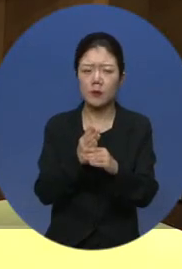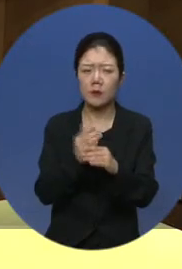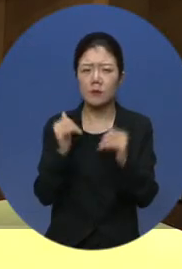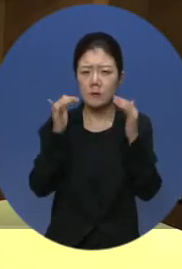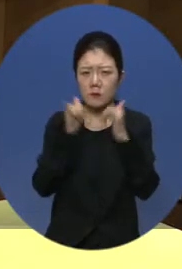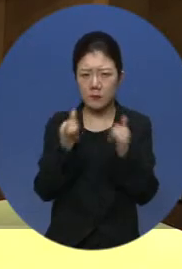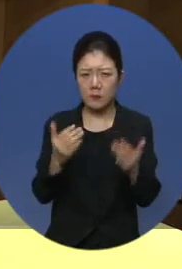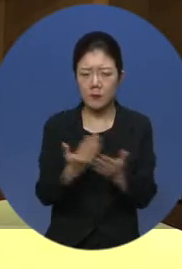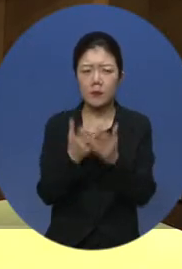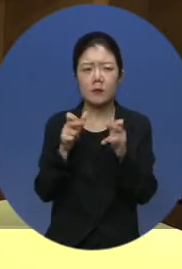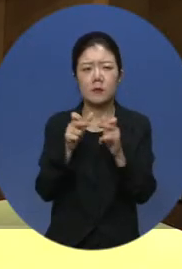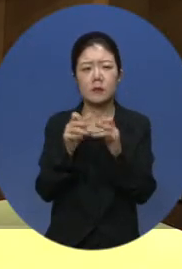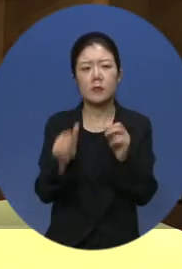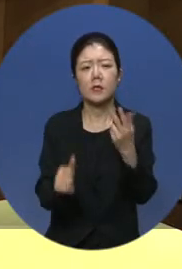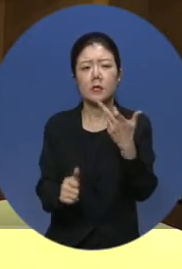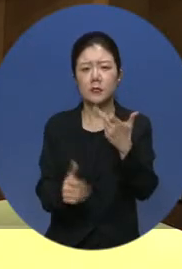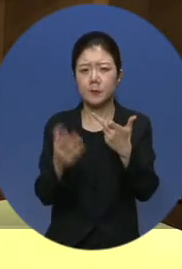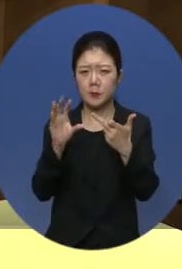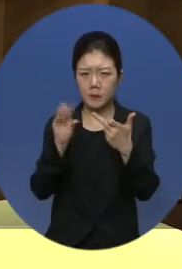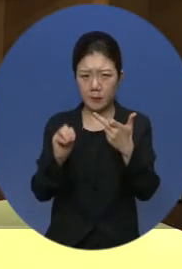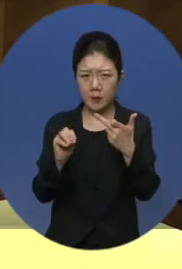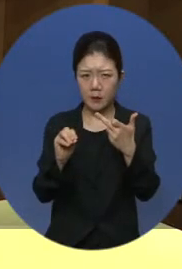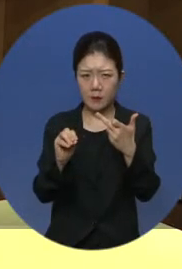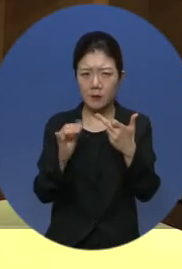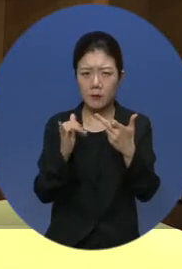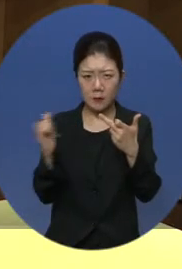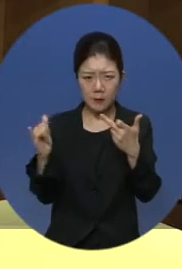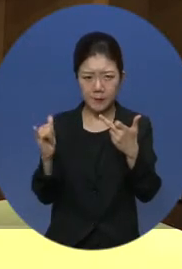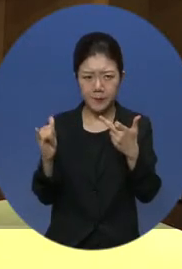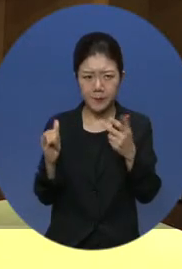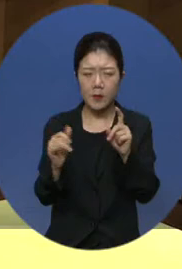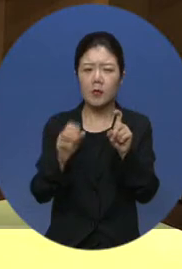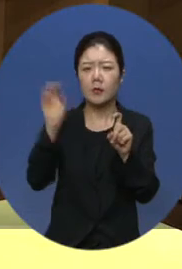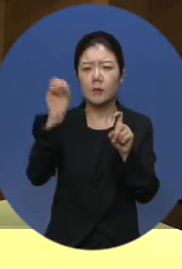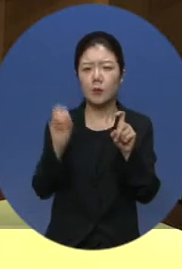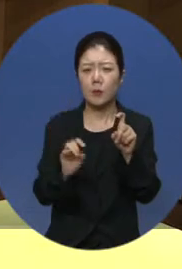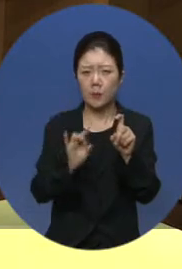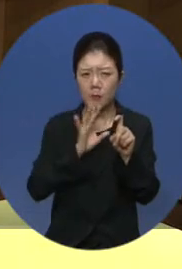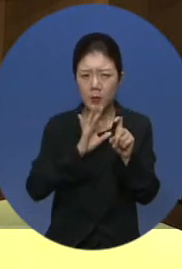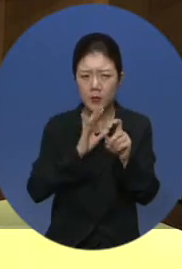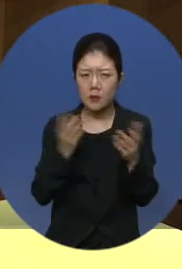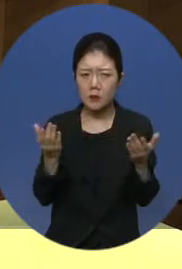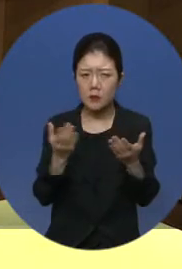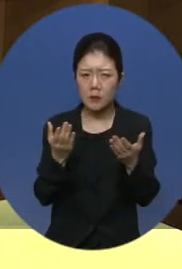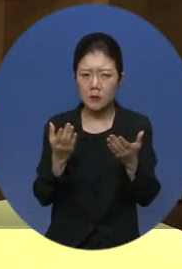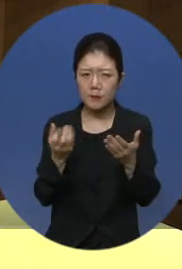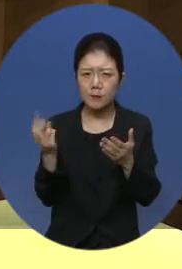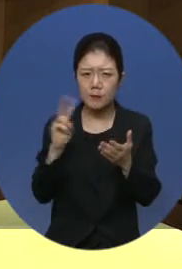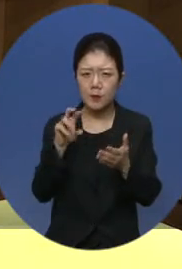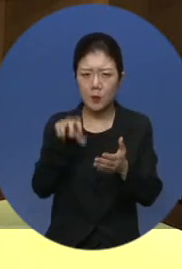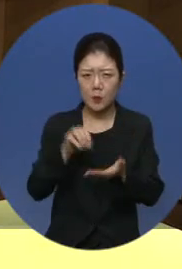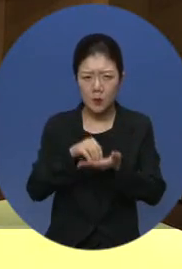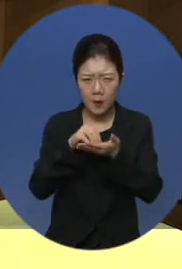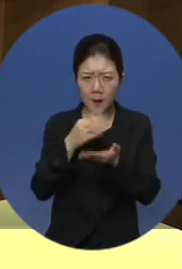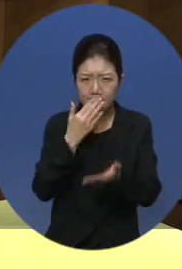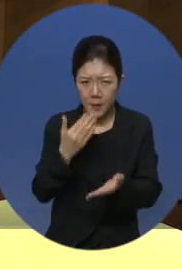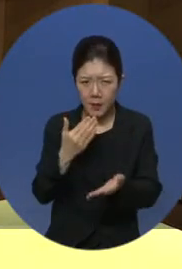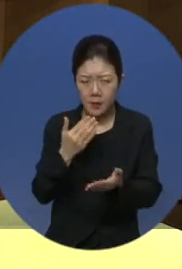성인 발달장애인이 17만 명이라고 우리가 이야기하거든요. 그러니까 10%만이 직업재활시설에 들어갈 수 있고